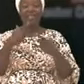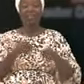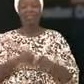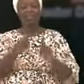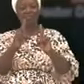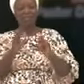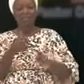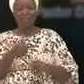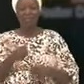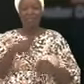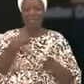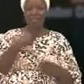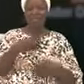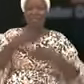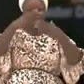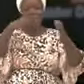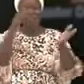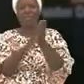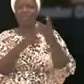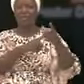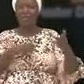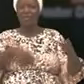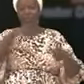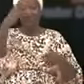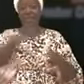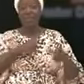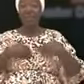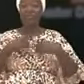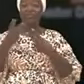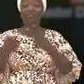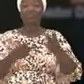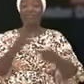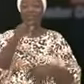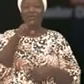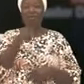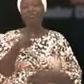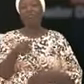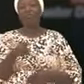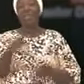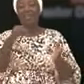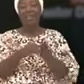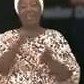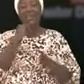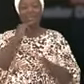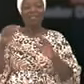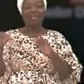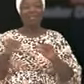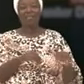examine toit gris gloire à dieu sait faire